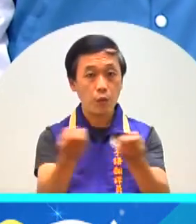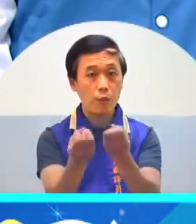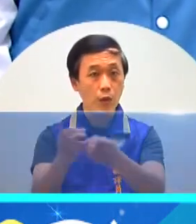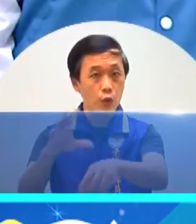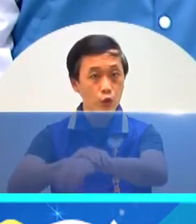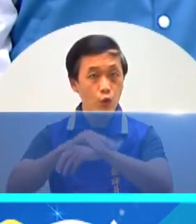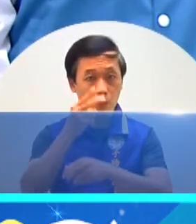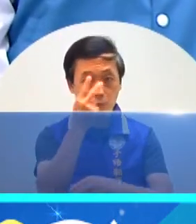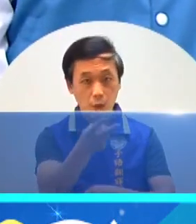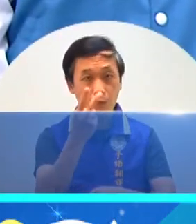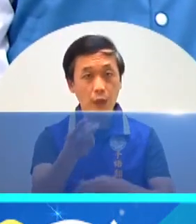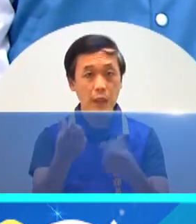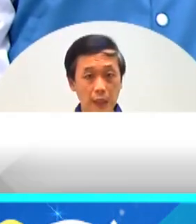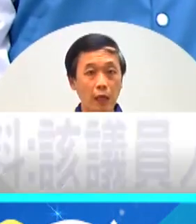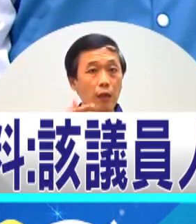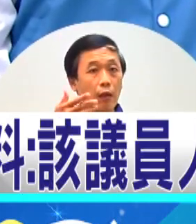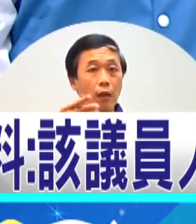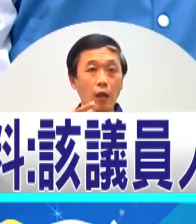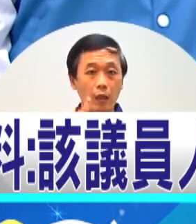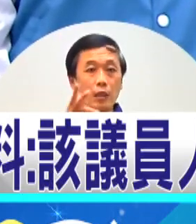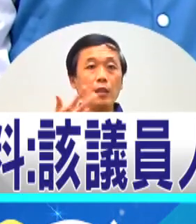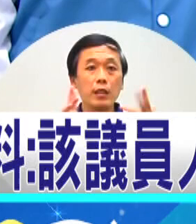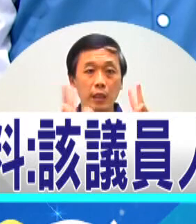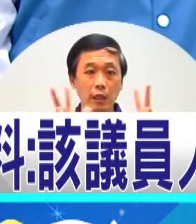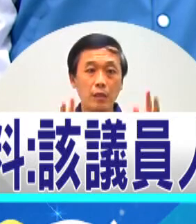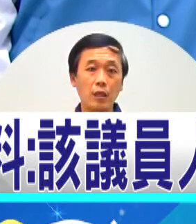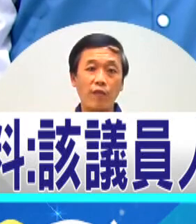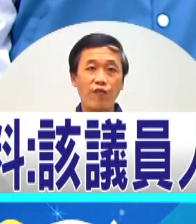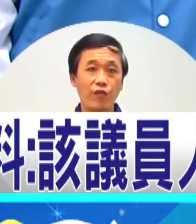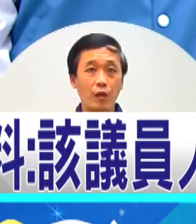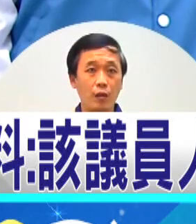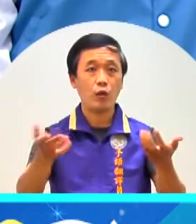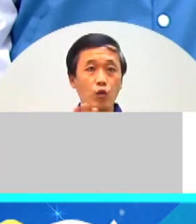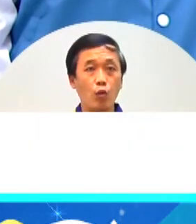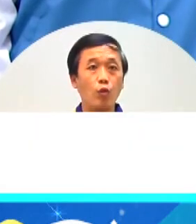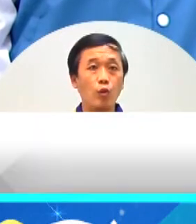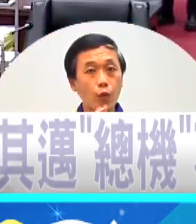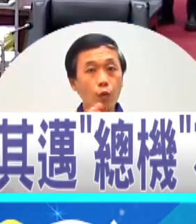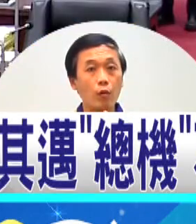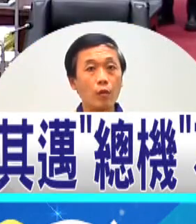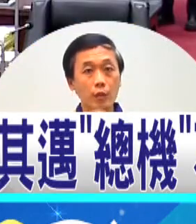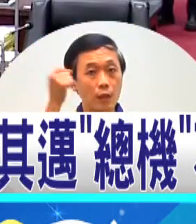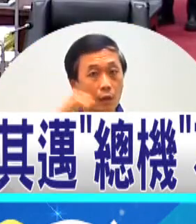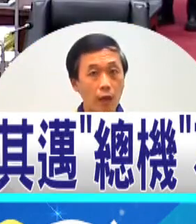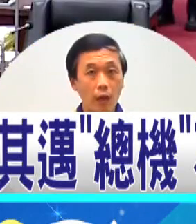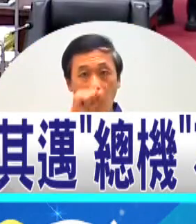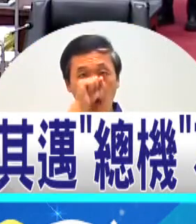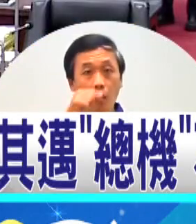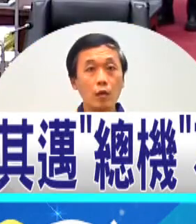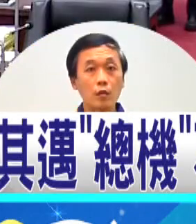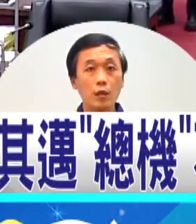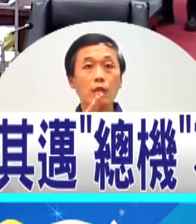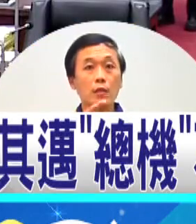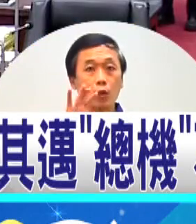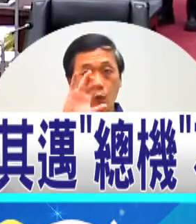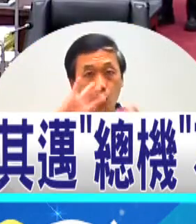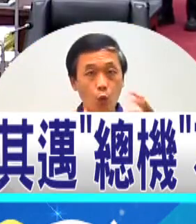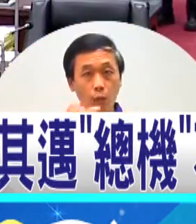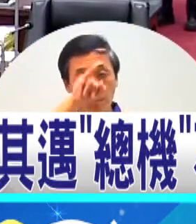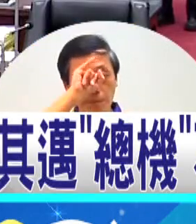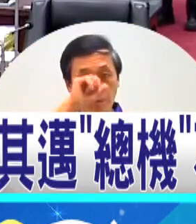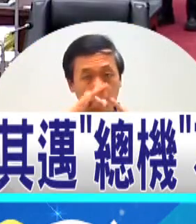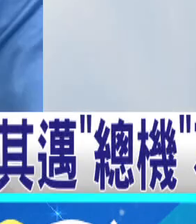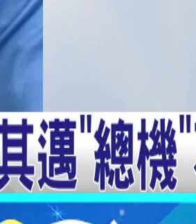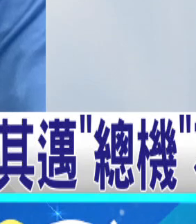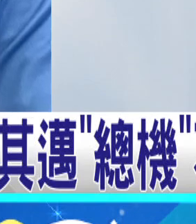也有颜色的区分吗？ 国民党高市议员王耀玉检讨是否通知议员勘灾分蓝绿，绿营议员脸书PO